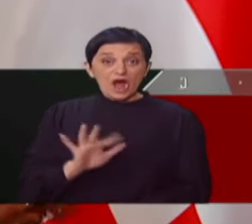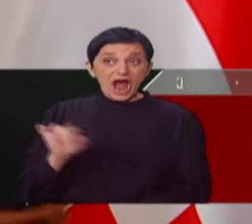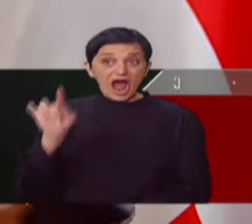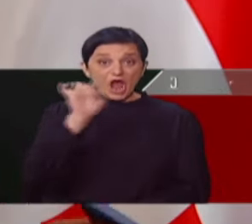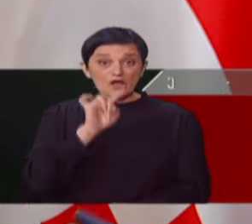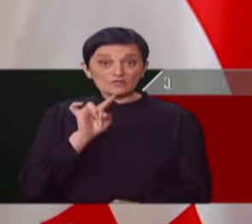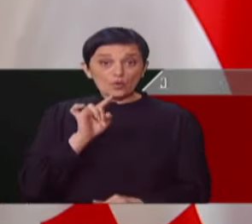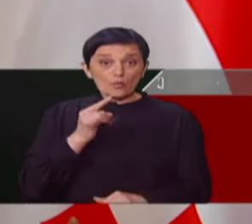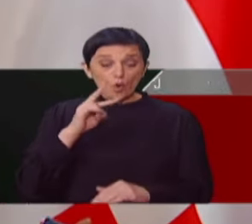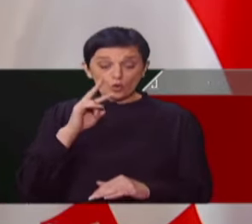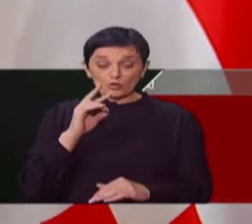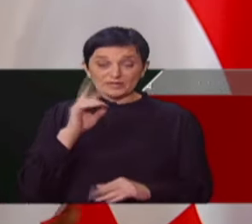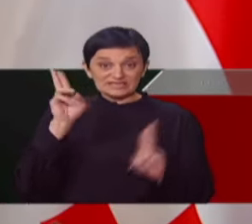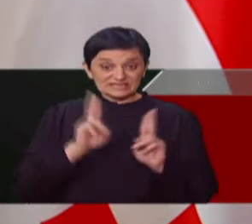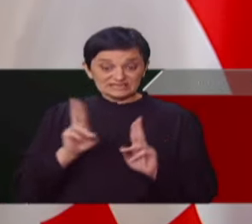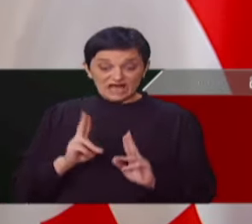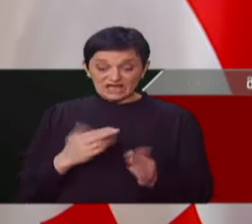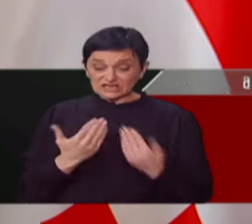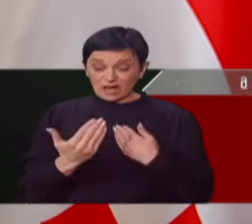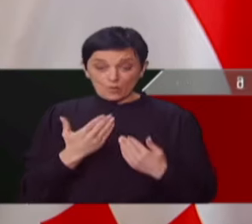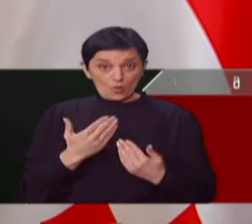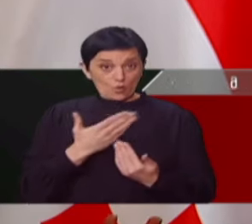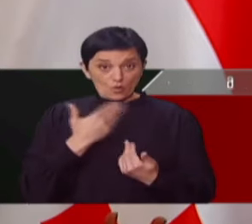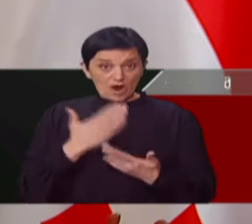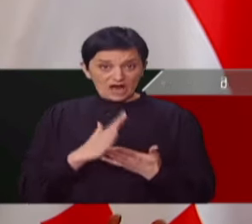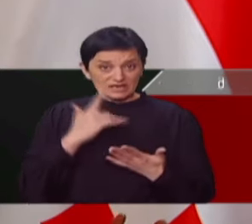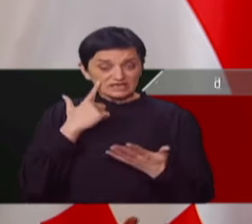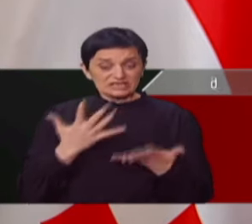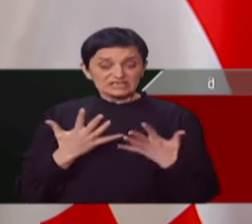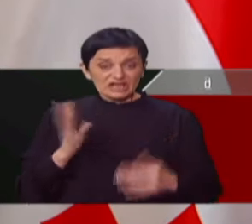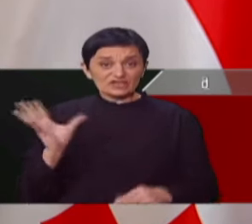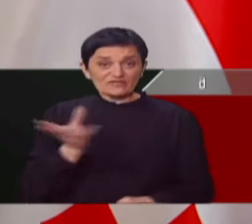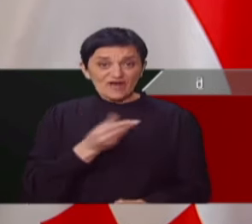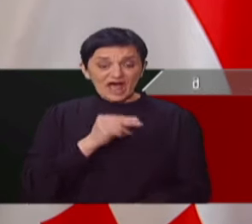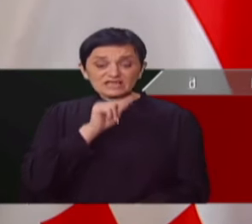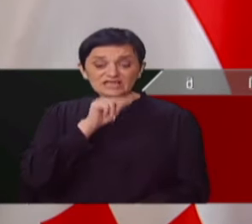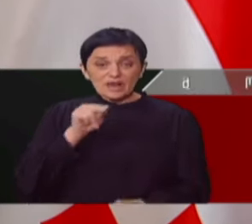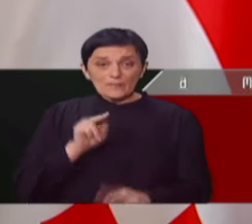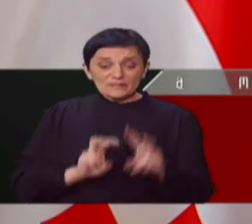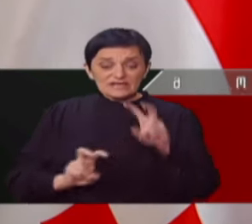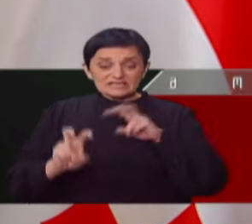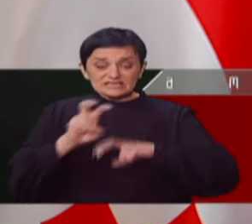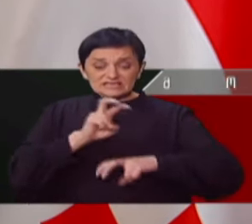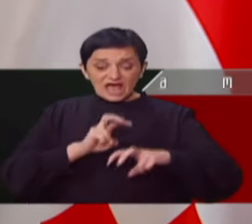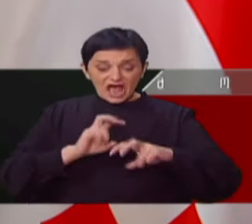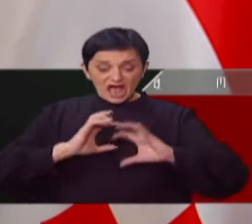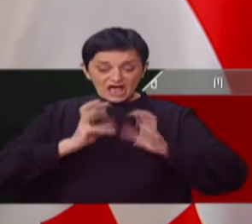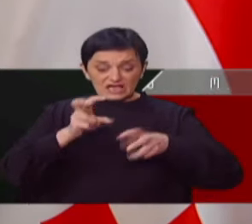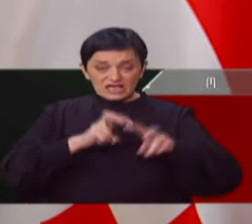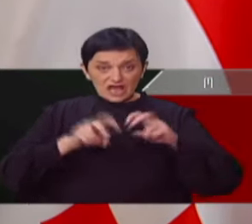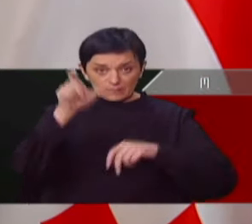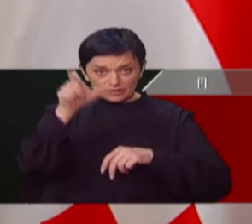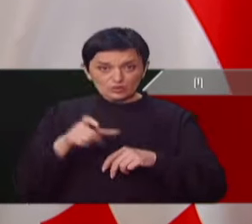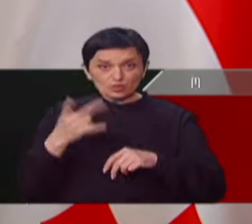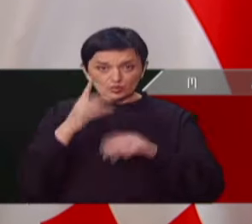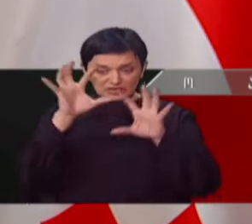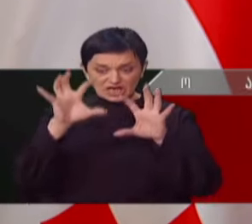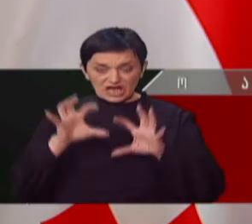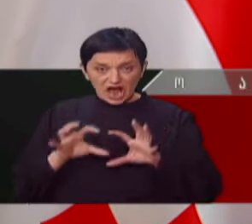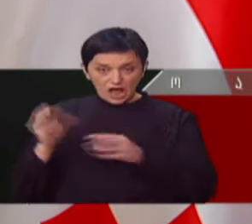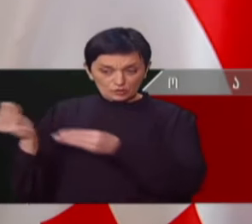ормави стандартеви да дамок и да голеба цхадия. Хвела дамнашави да цзебнили, канонис мират унда икнес